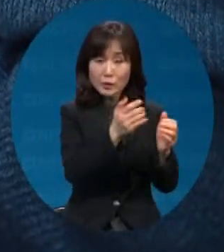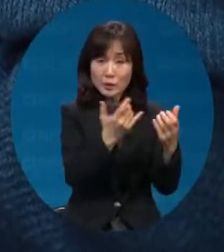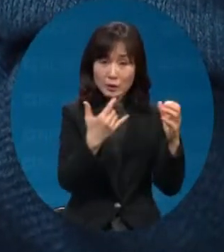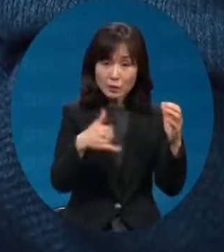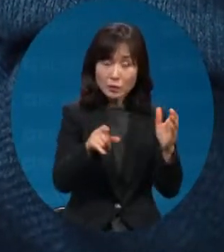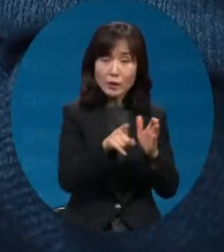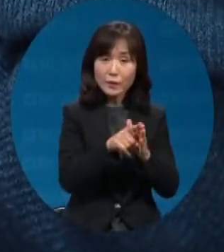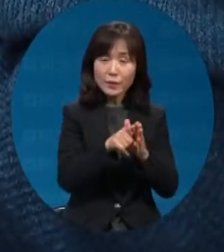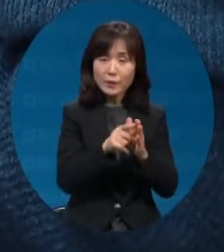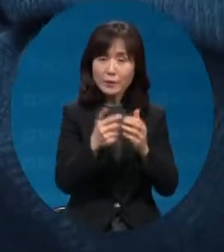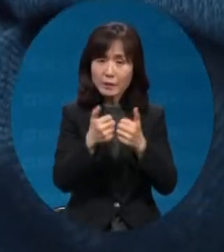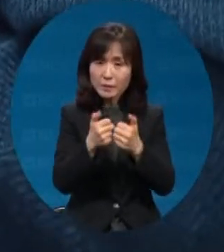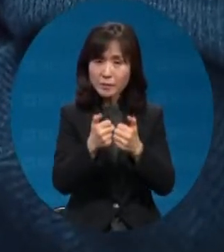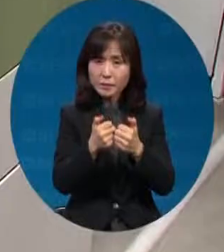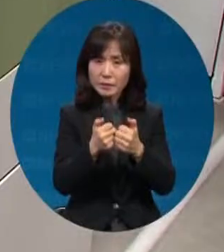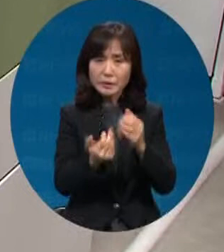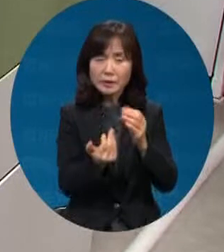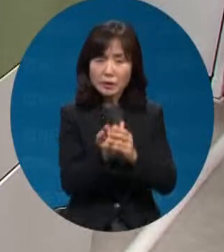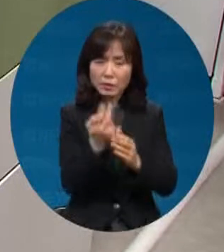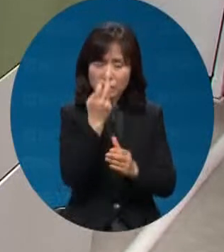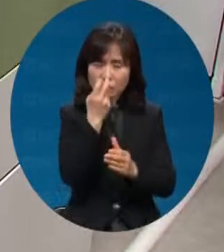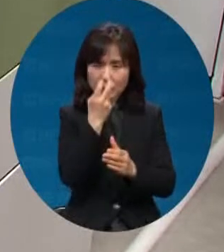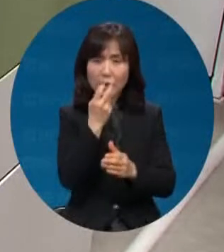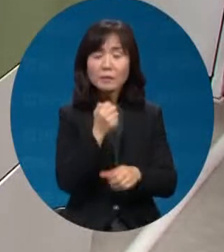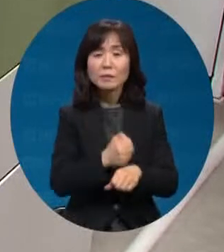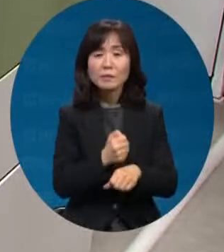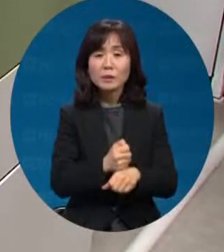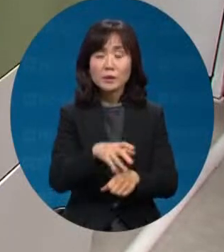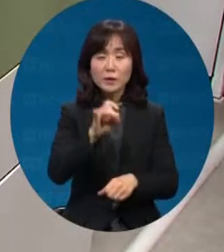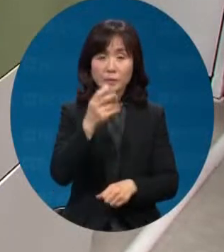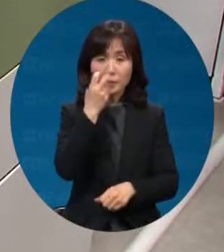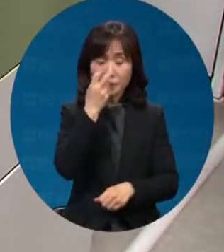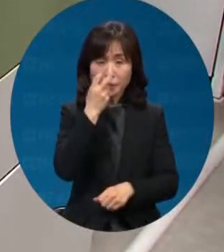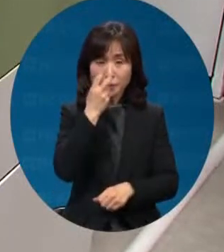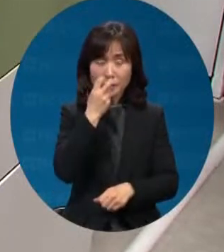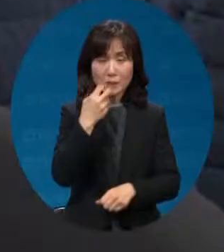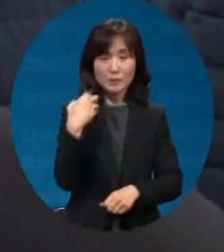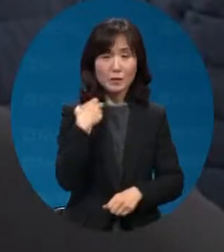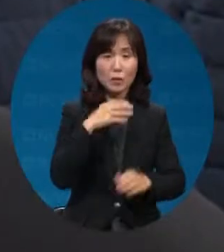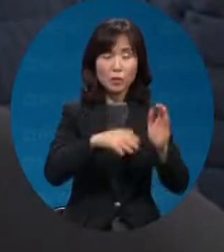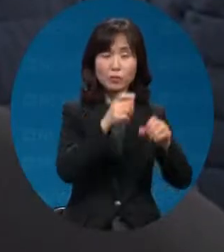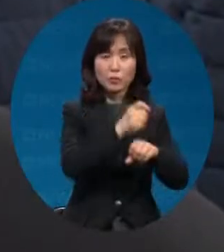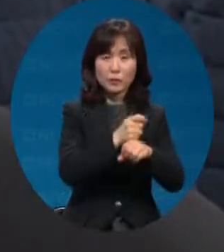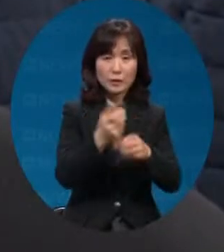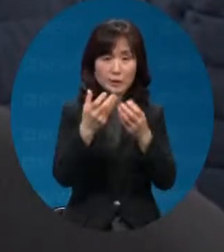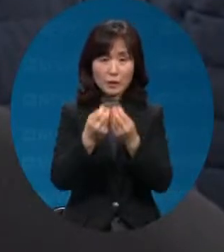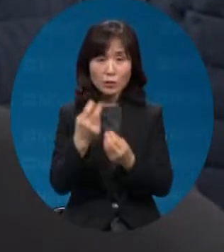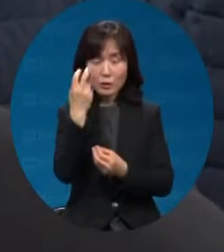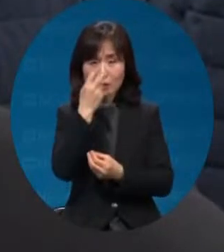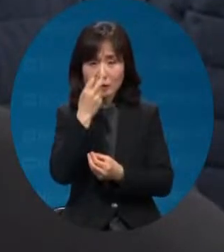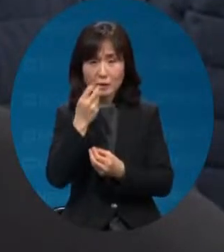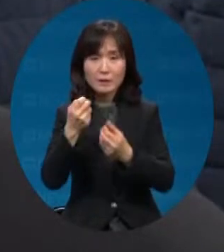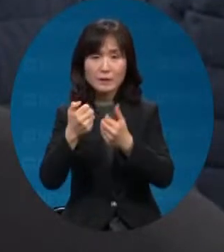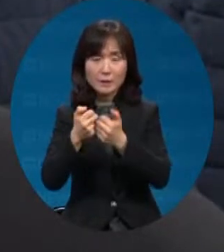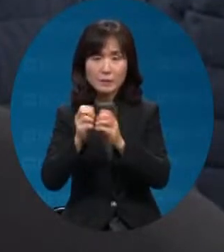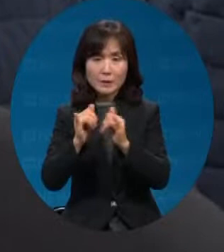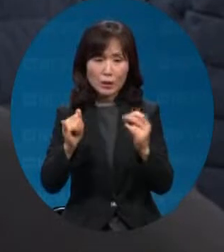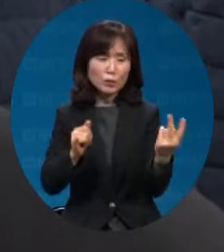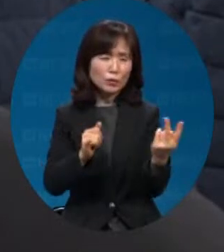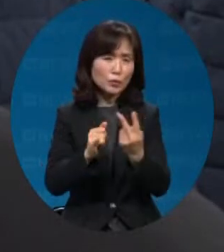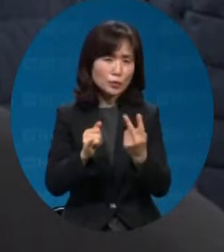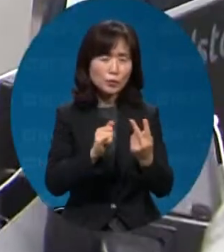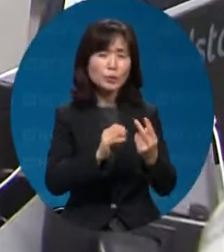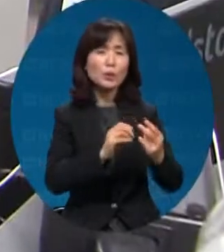조사까지 함께 이뤄집니다. 초기 조사를 담당하는 공무원과 사례를 관리하는 상담원 사이의 소통은 보통